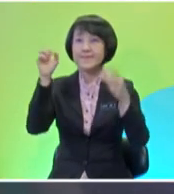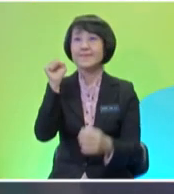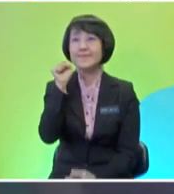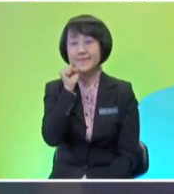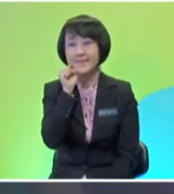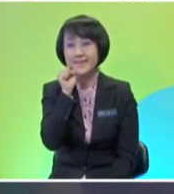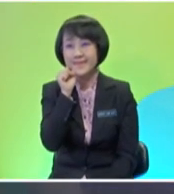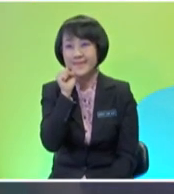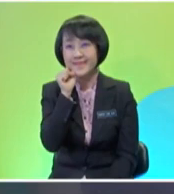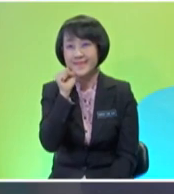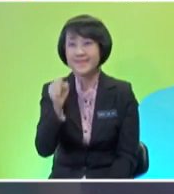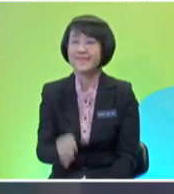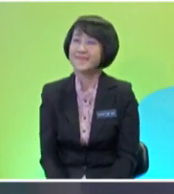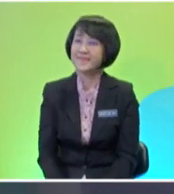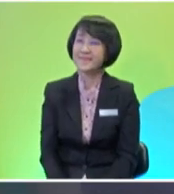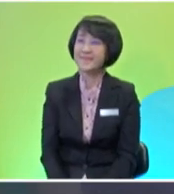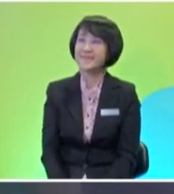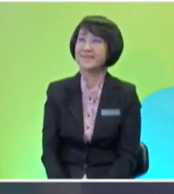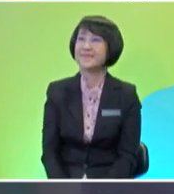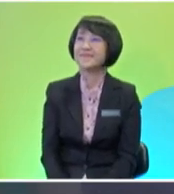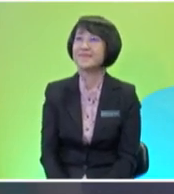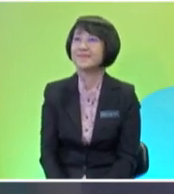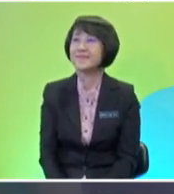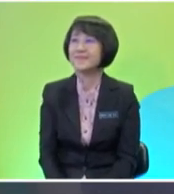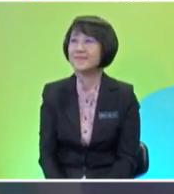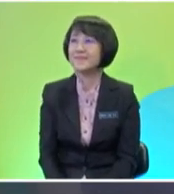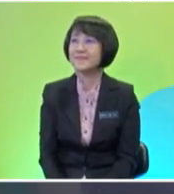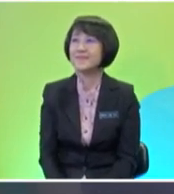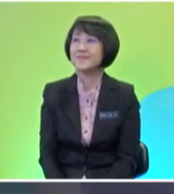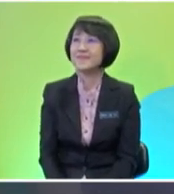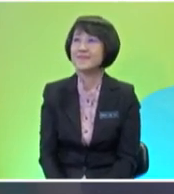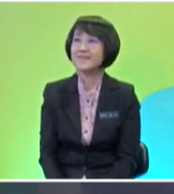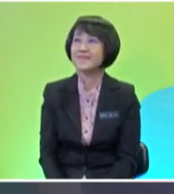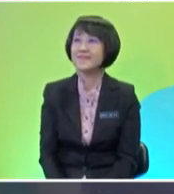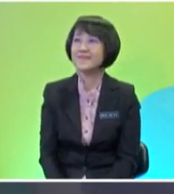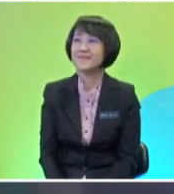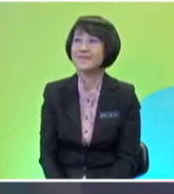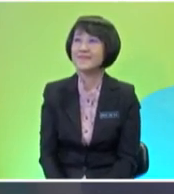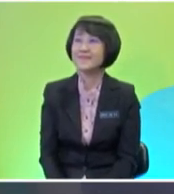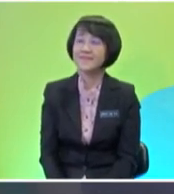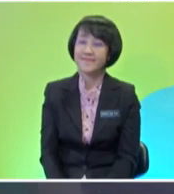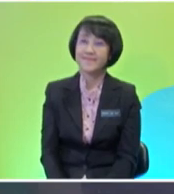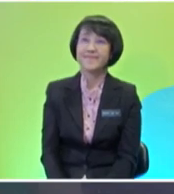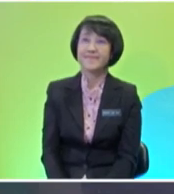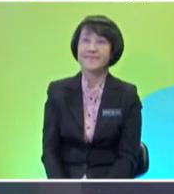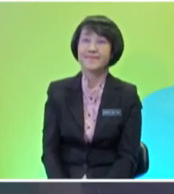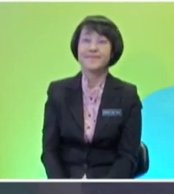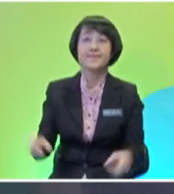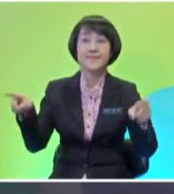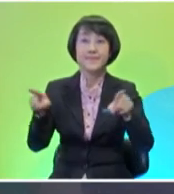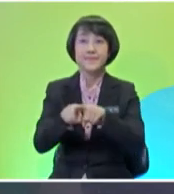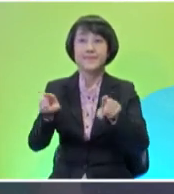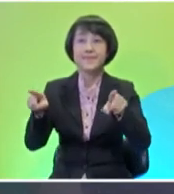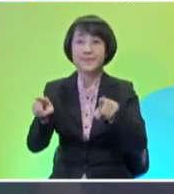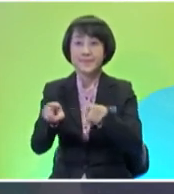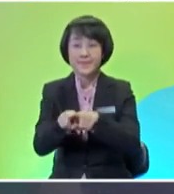Suhaila. Saya je tanya kan. Saya untuk hari berdebar-debar. Okey. Kita sebenarnya akan sama-sama